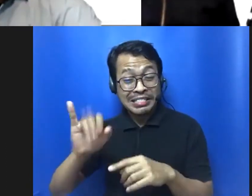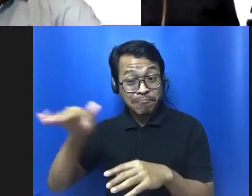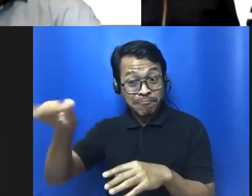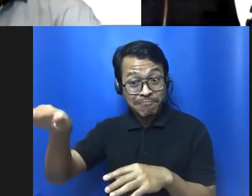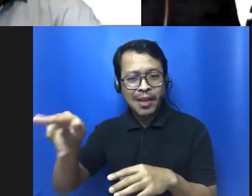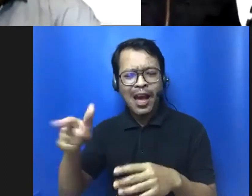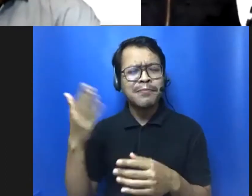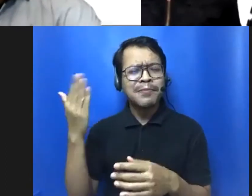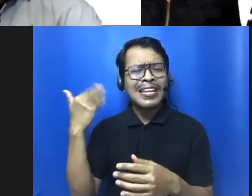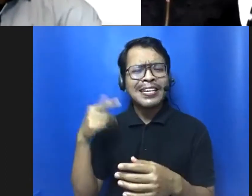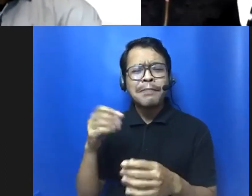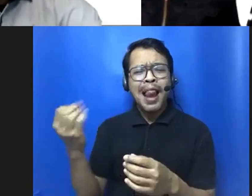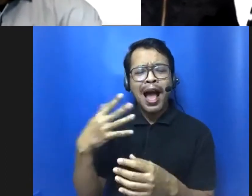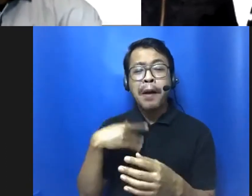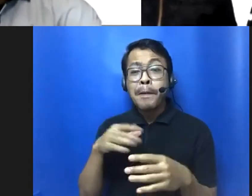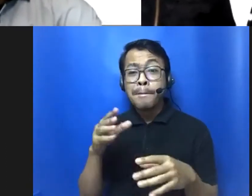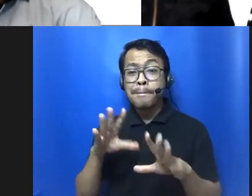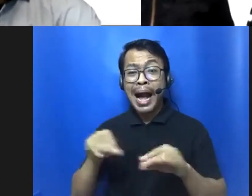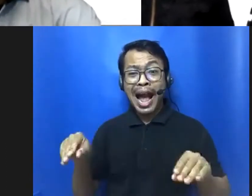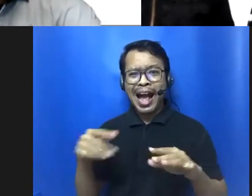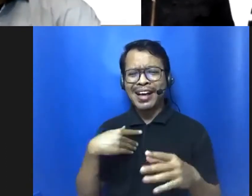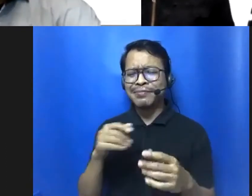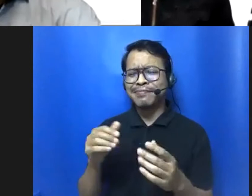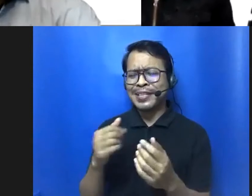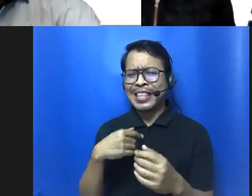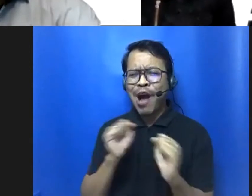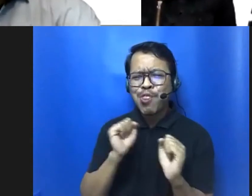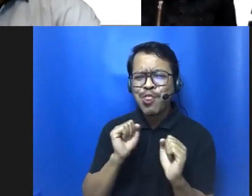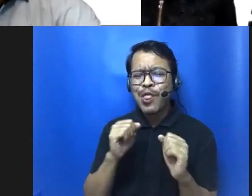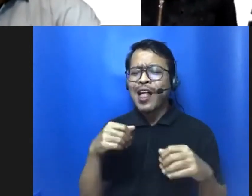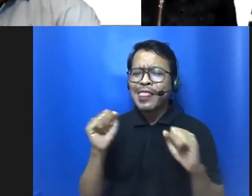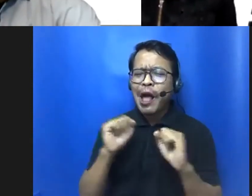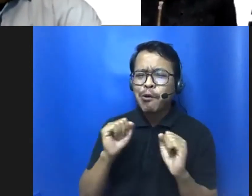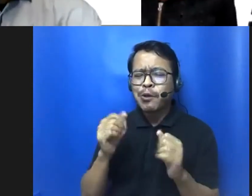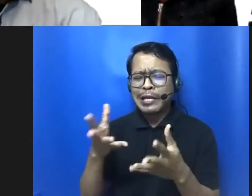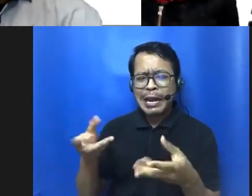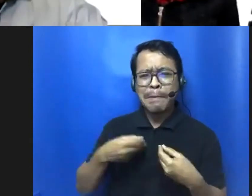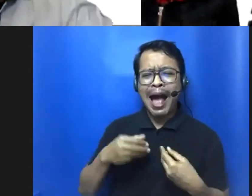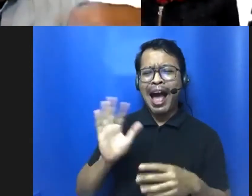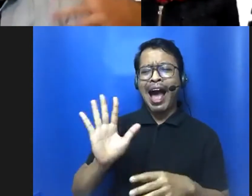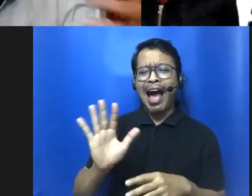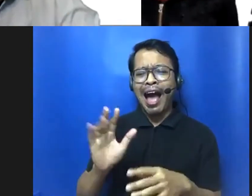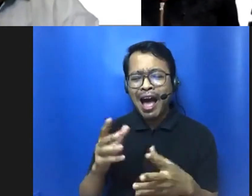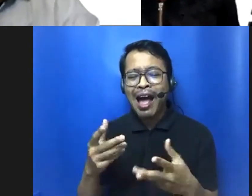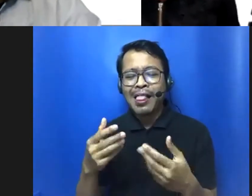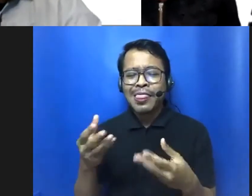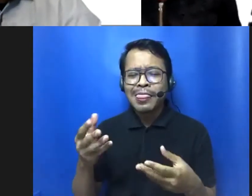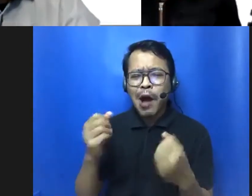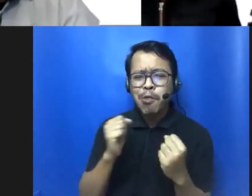kan sempat takut ya, takut tidak diterima, takut dikucilkan. Akhirnya yang membuat